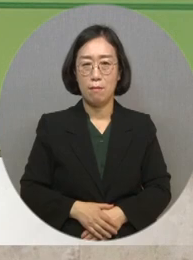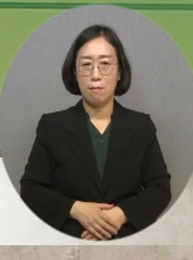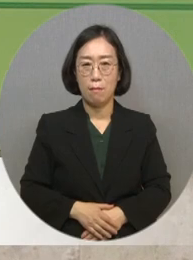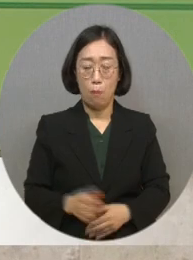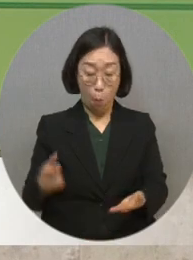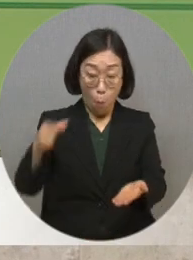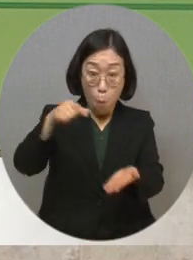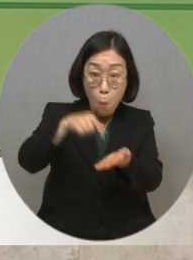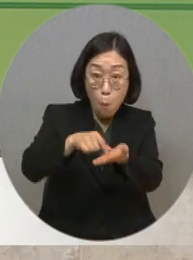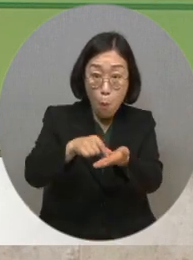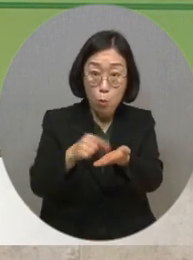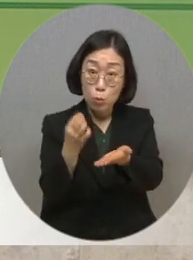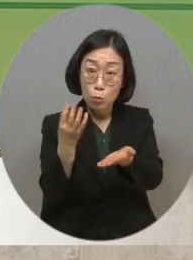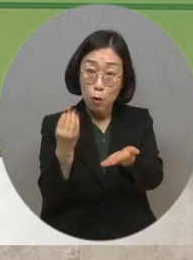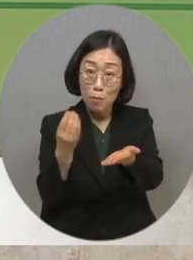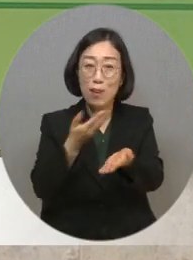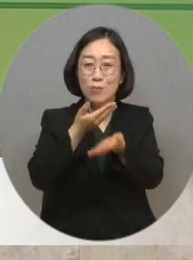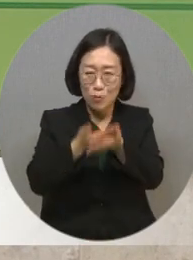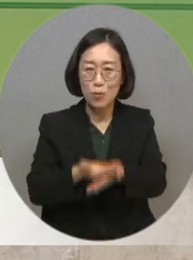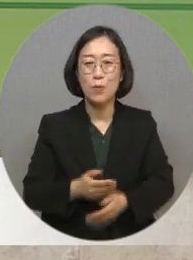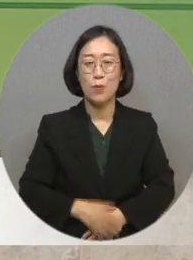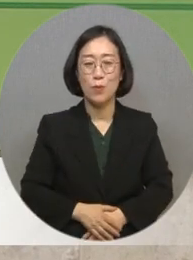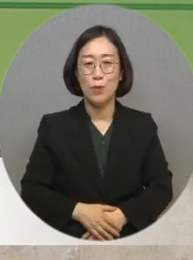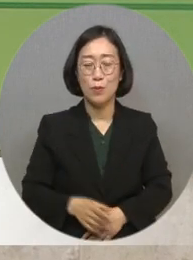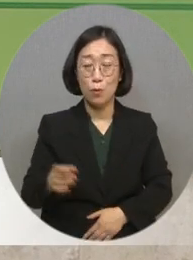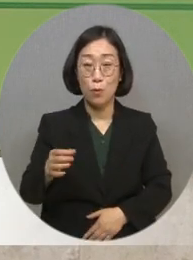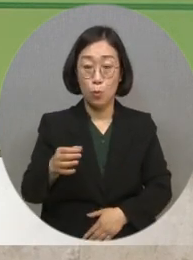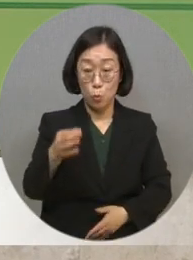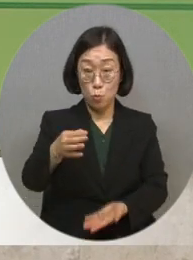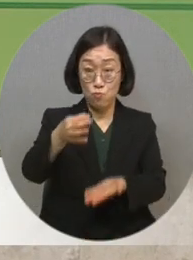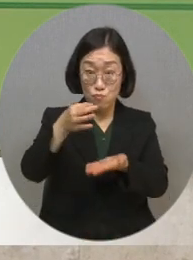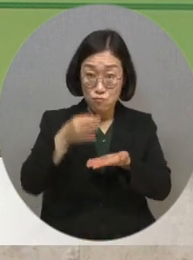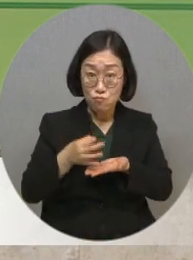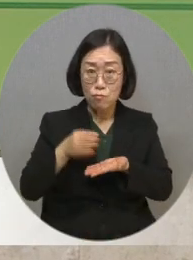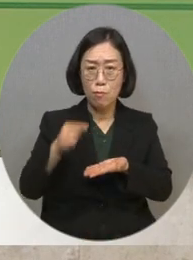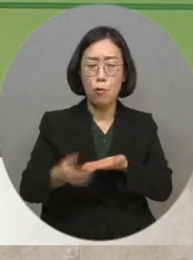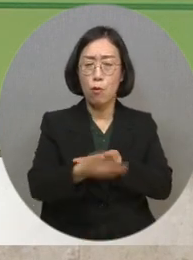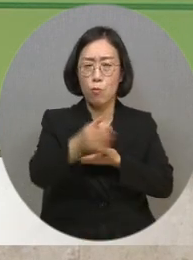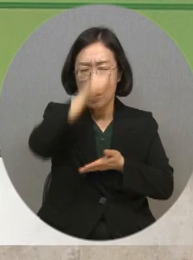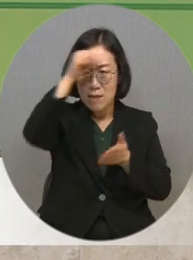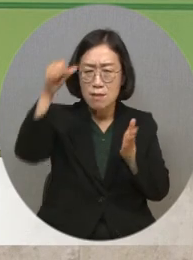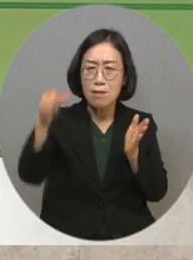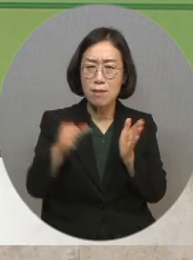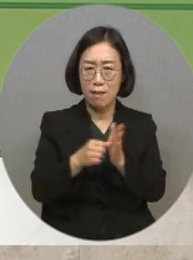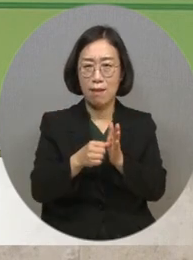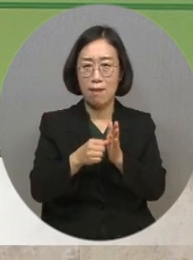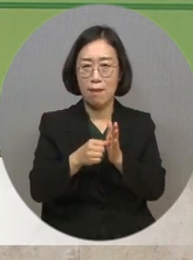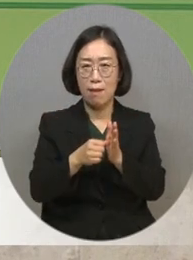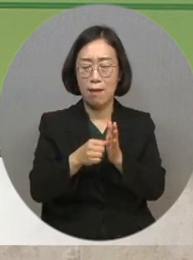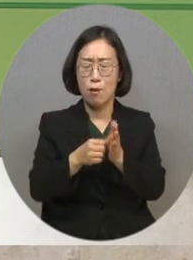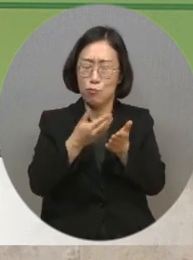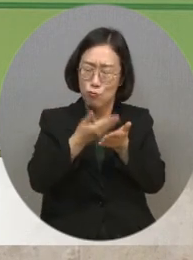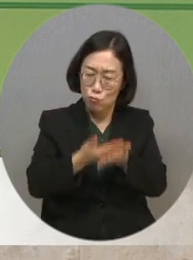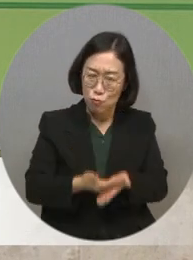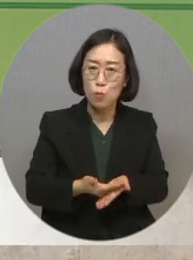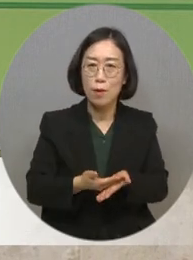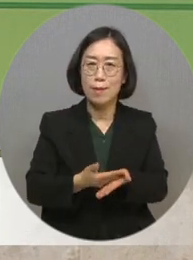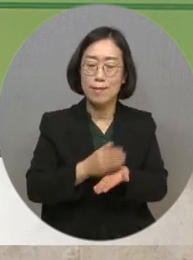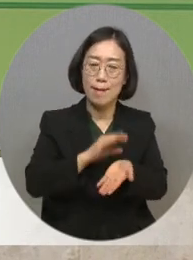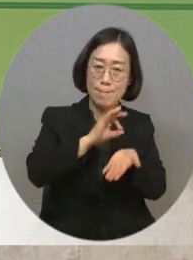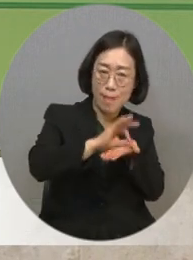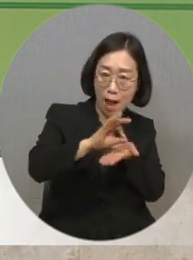찍히는 금액 정말 중요하고요 그 금액을 여러분들 생의 가치를 높이는데 정말 다양하게